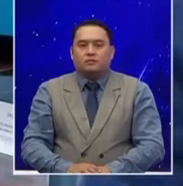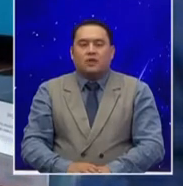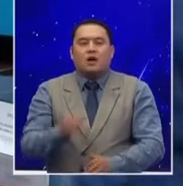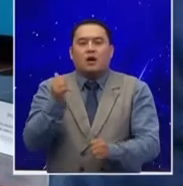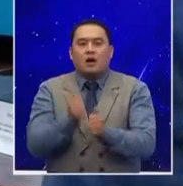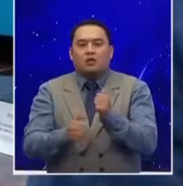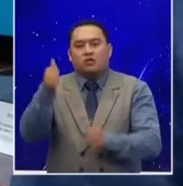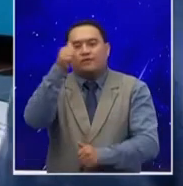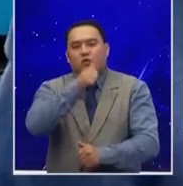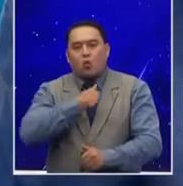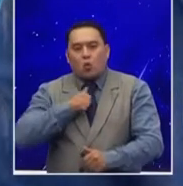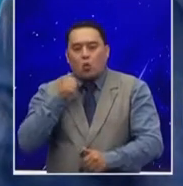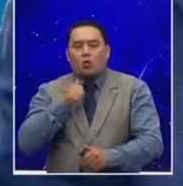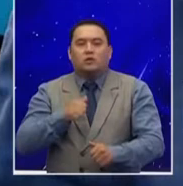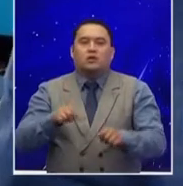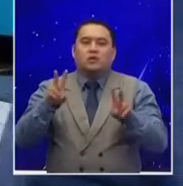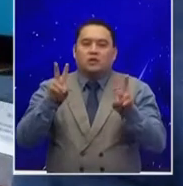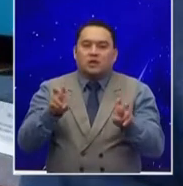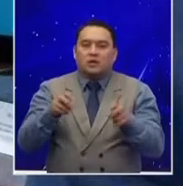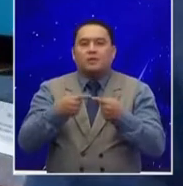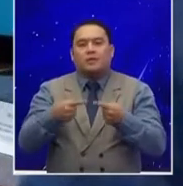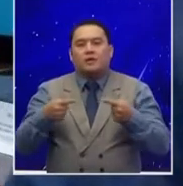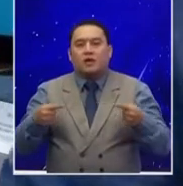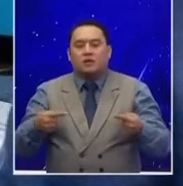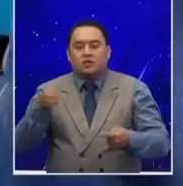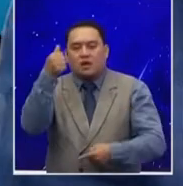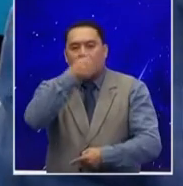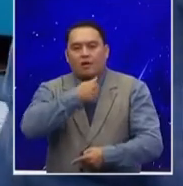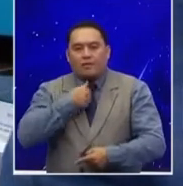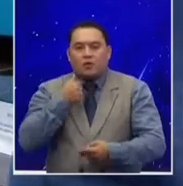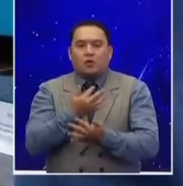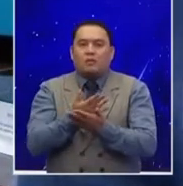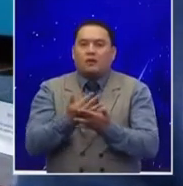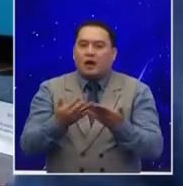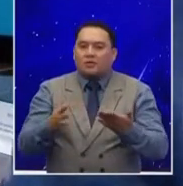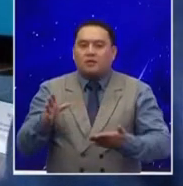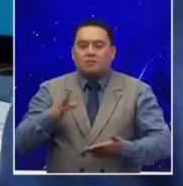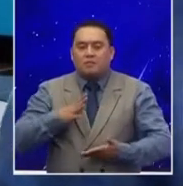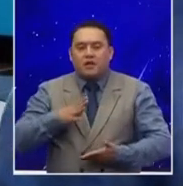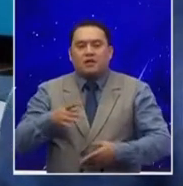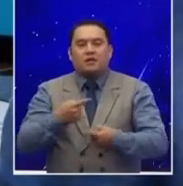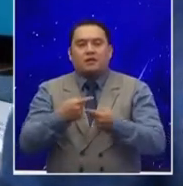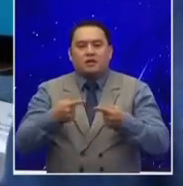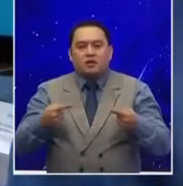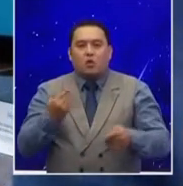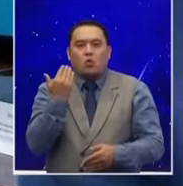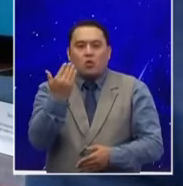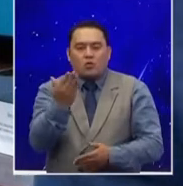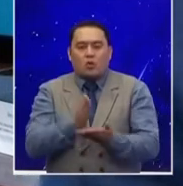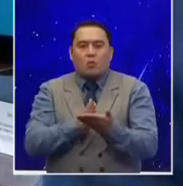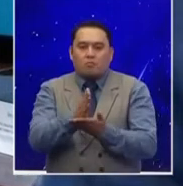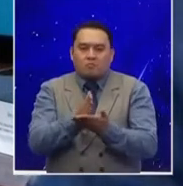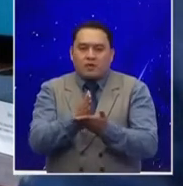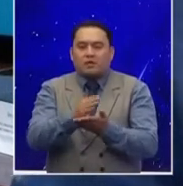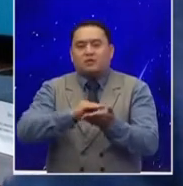Каждый год в рамках конкурса были разные темы. Поскольку мероприятие организовано Управлением по делам религии, темы касались именно ее роли. При написании